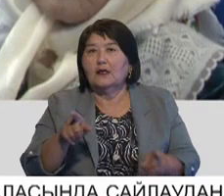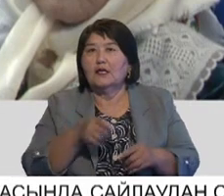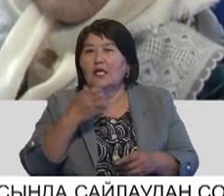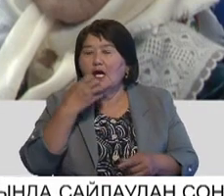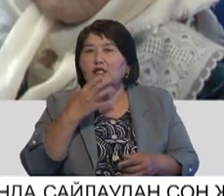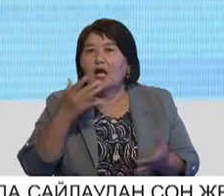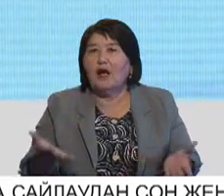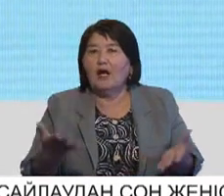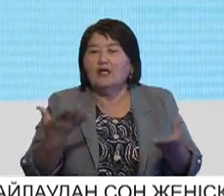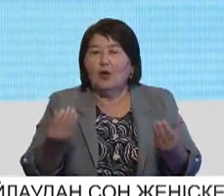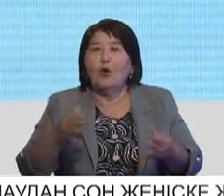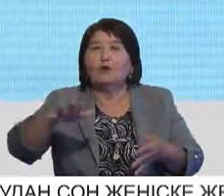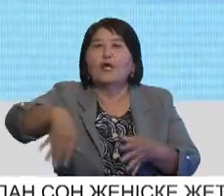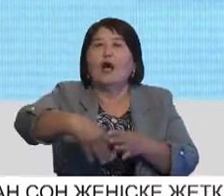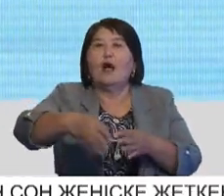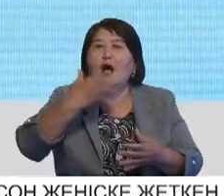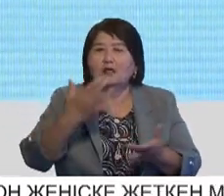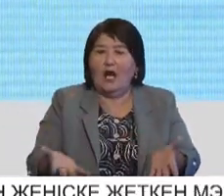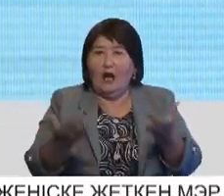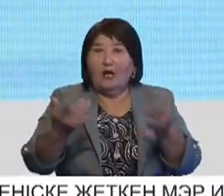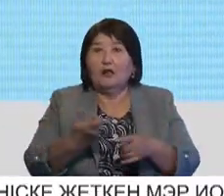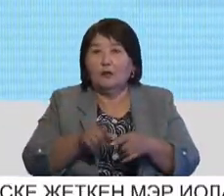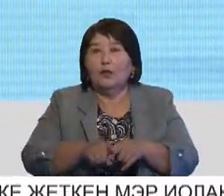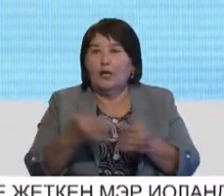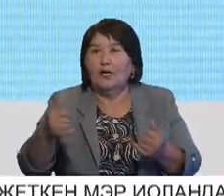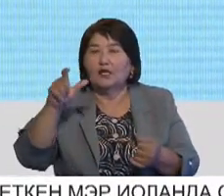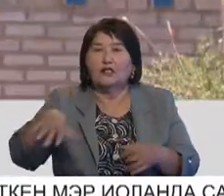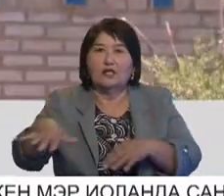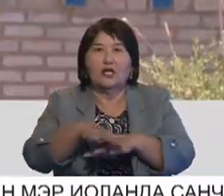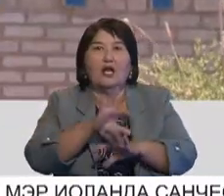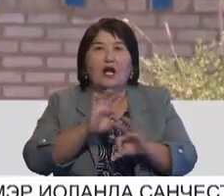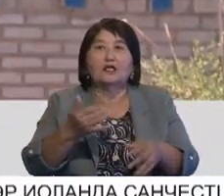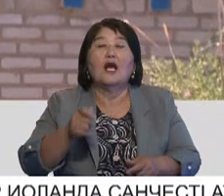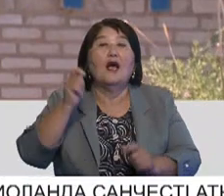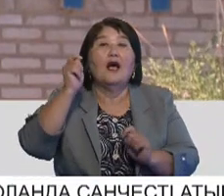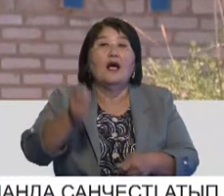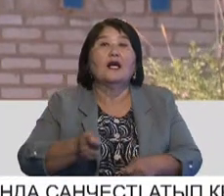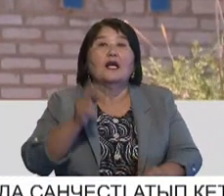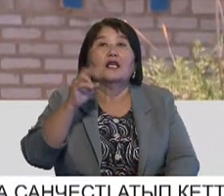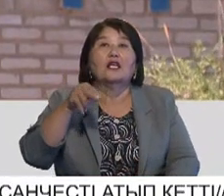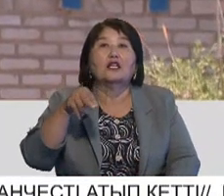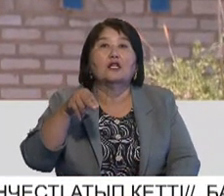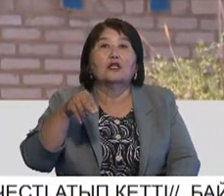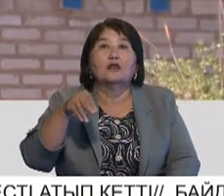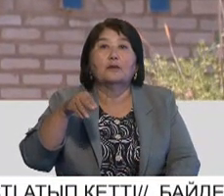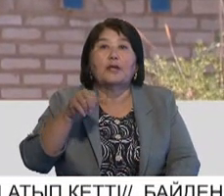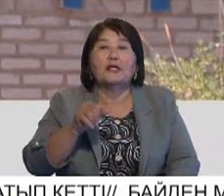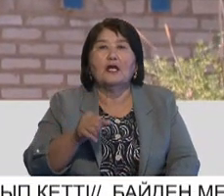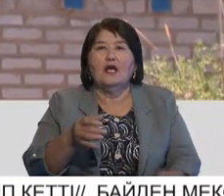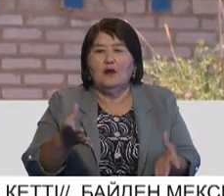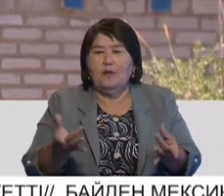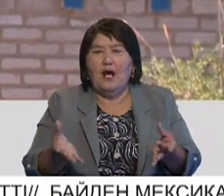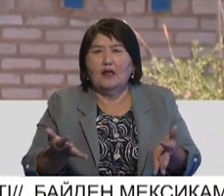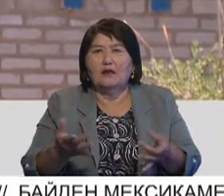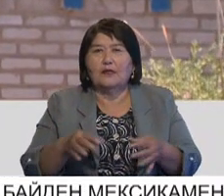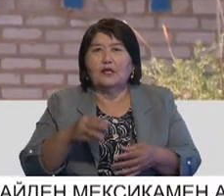жатқан қазанды да қолымен араластырғандығын қазір ел аңыз қылып айтып жүр. Кетпенді алып келген кезде жаңағы балқып атқан шоқта